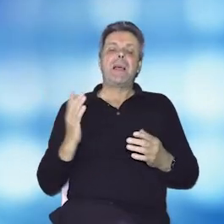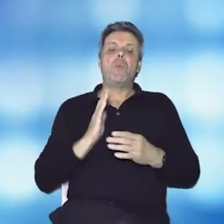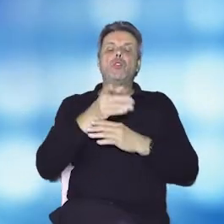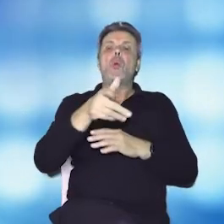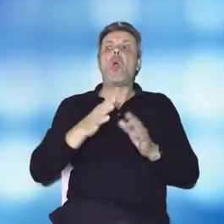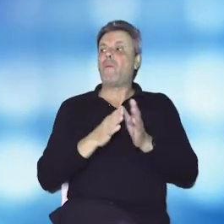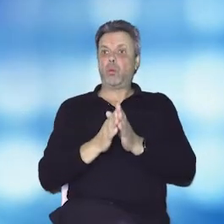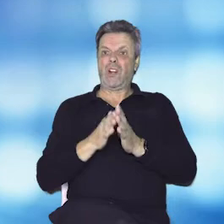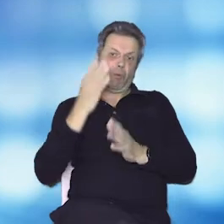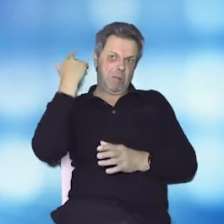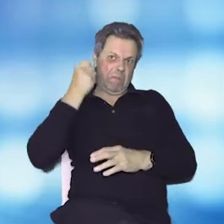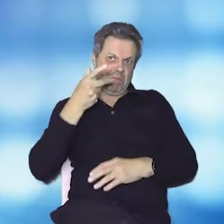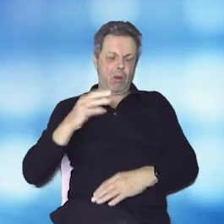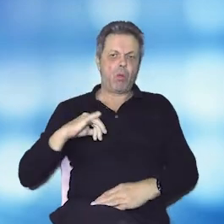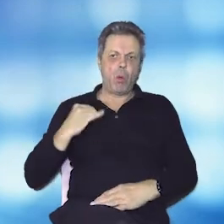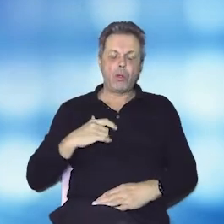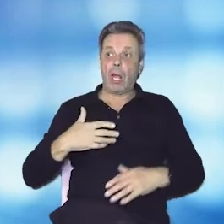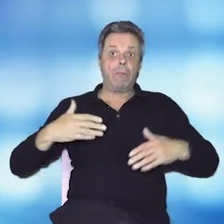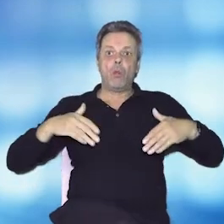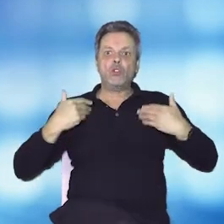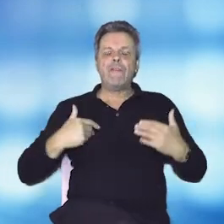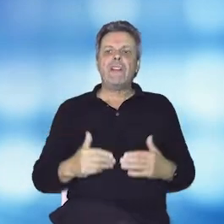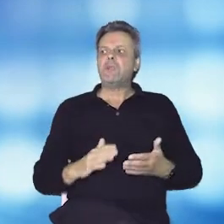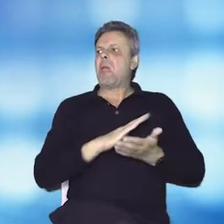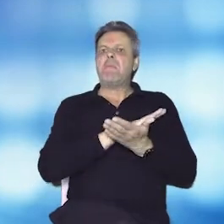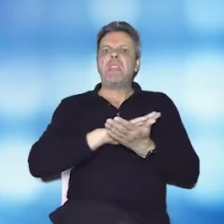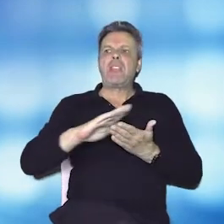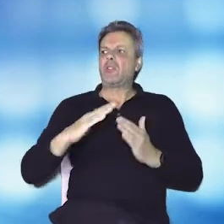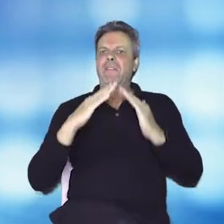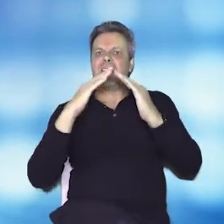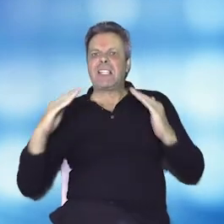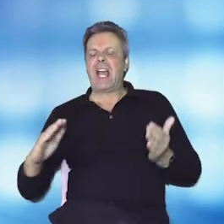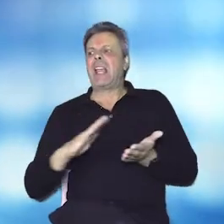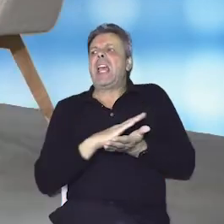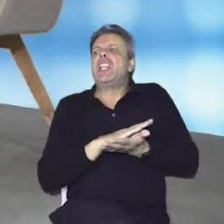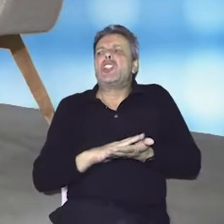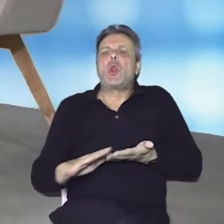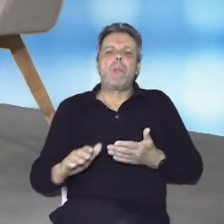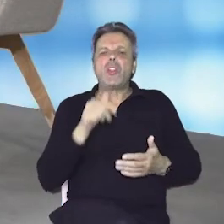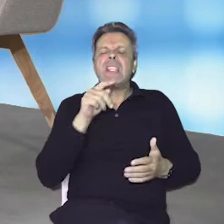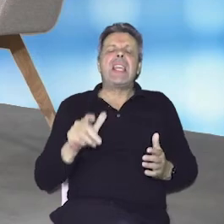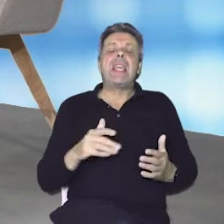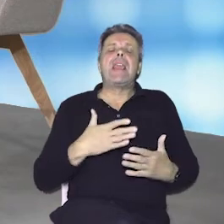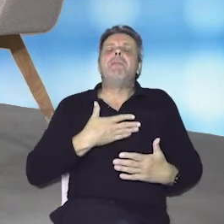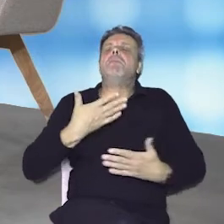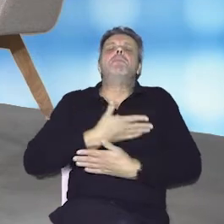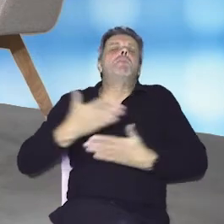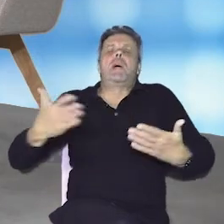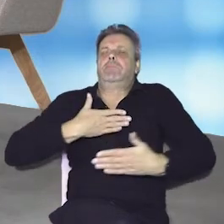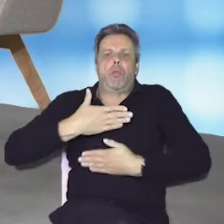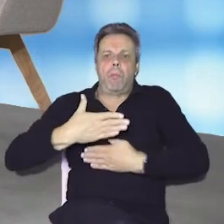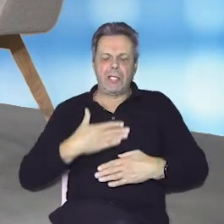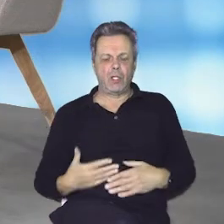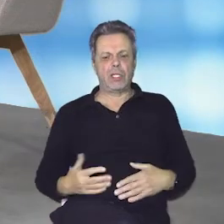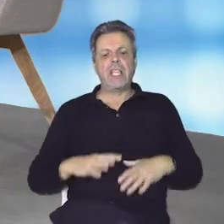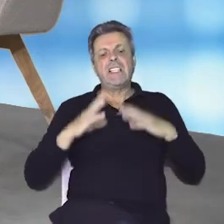njihovu crkvu pred nekoliko godina, oduševili su me jednostavnost zgrade, skromnost i neopisiva ljubaznost. Sve